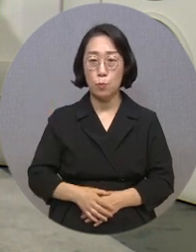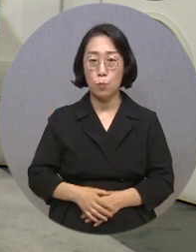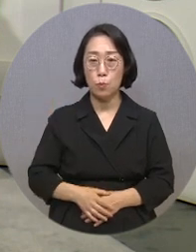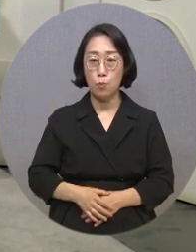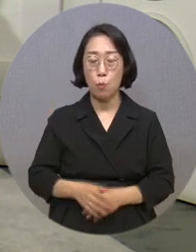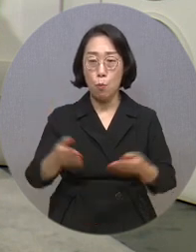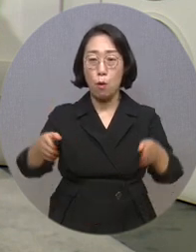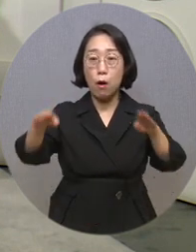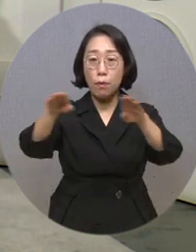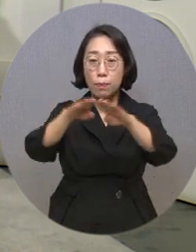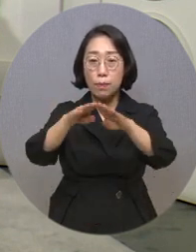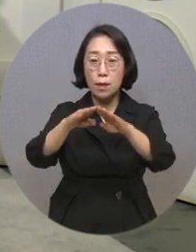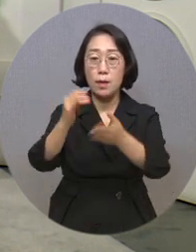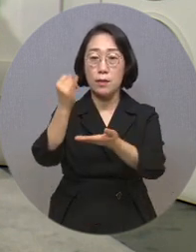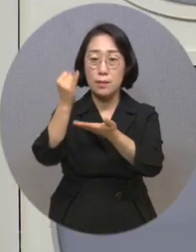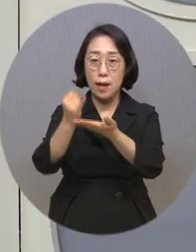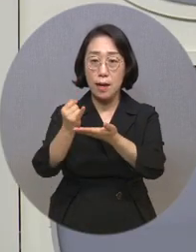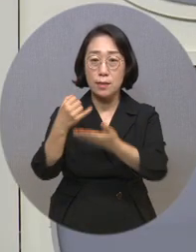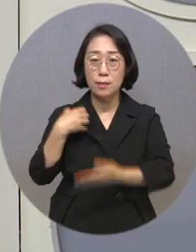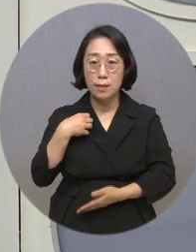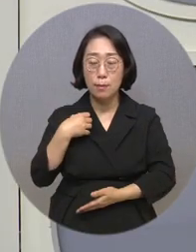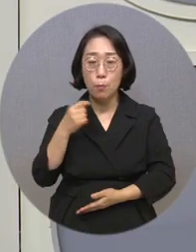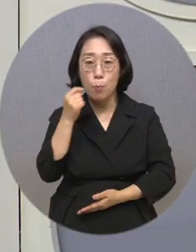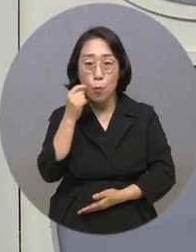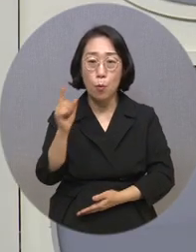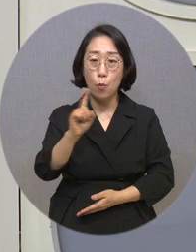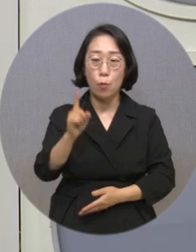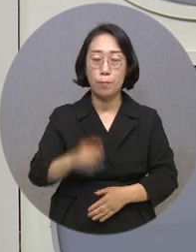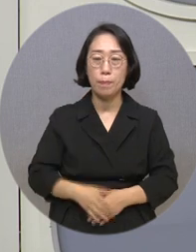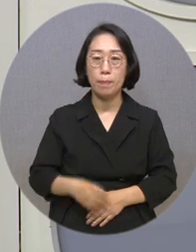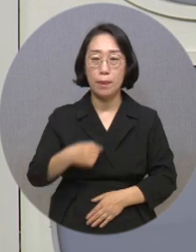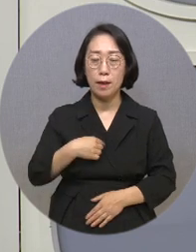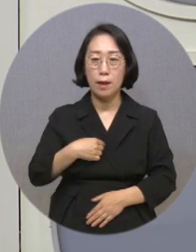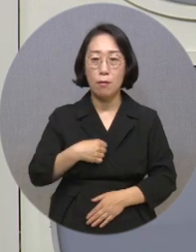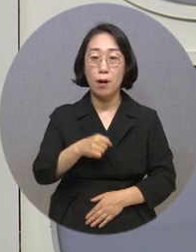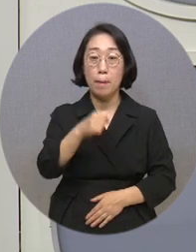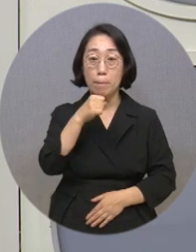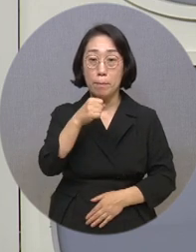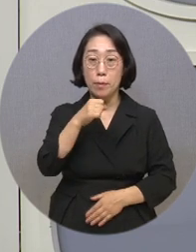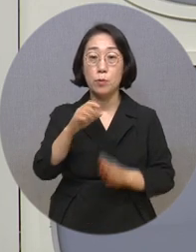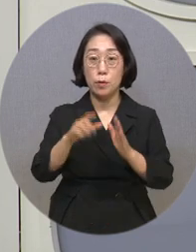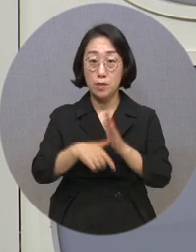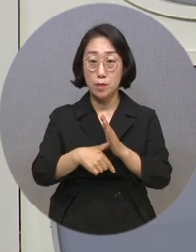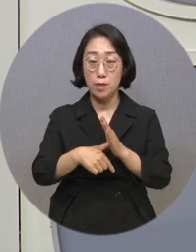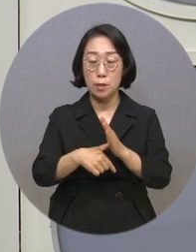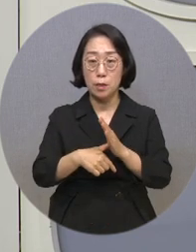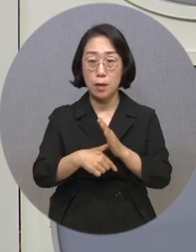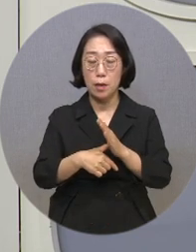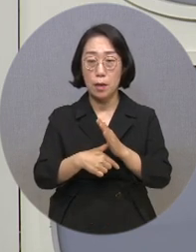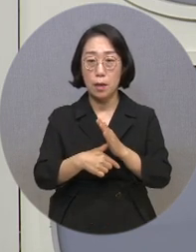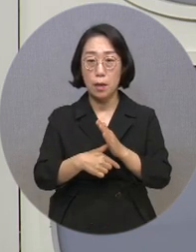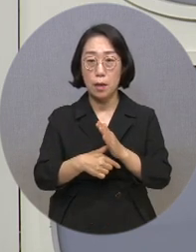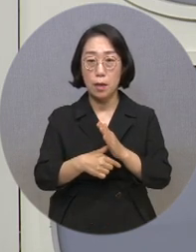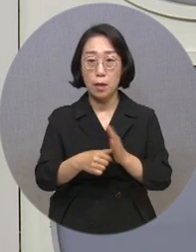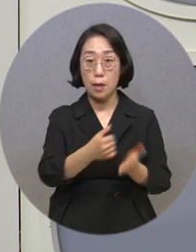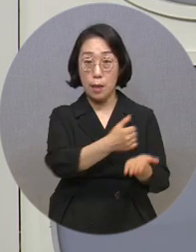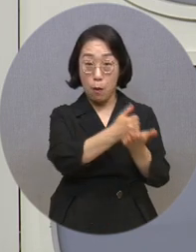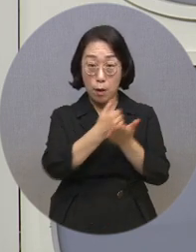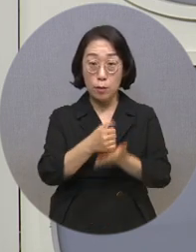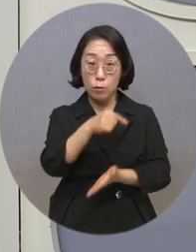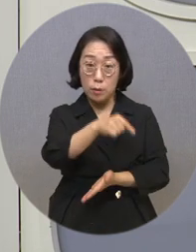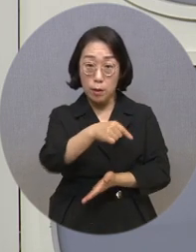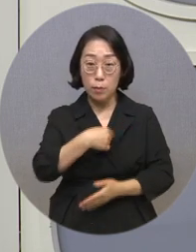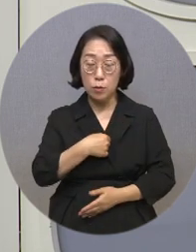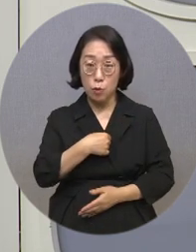요양원 원장을 맡게 되셨나요? 제가 이제 아나운서 시절에, 예, 출연하러 오셨던 분이